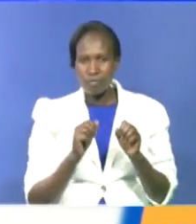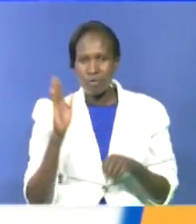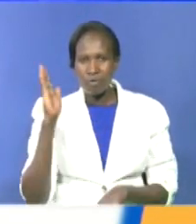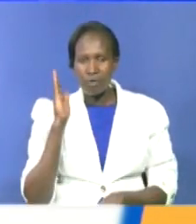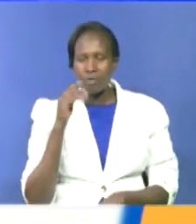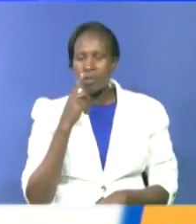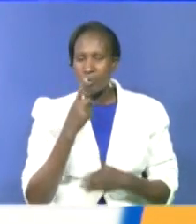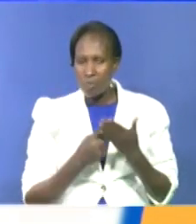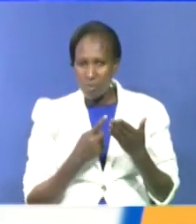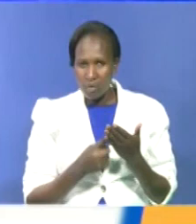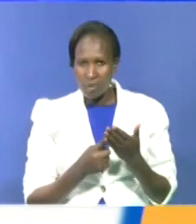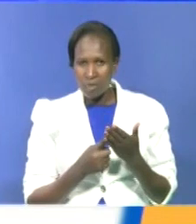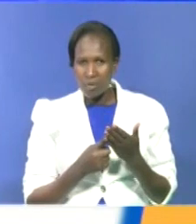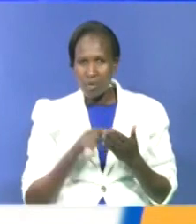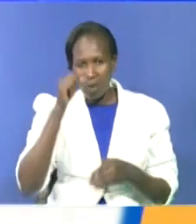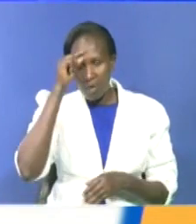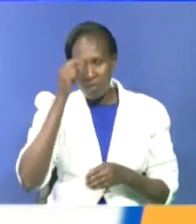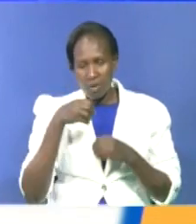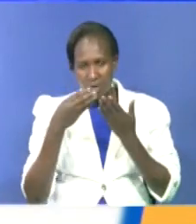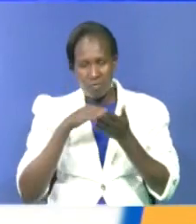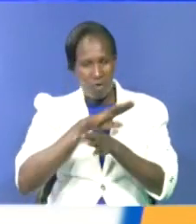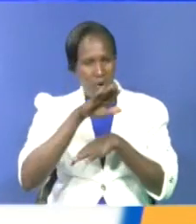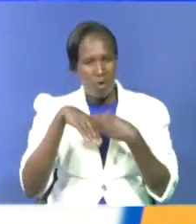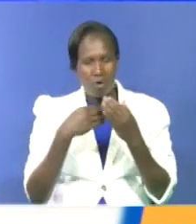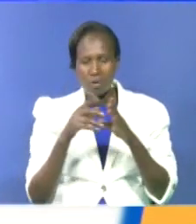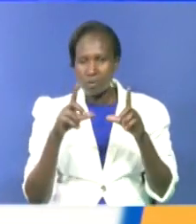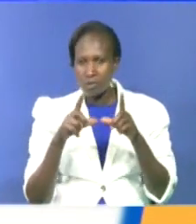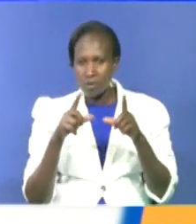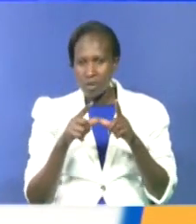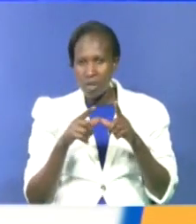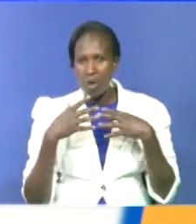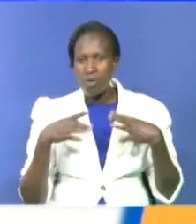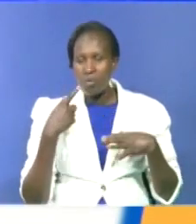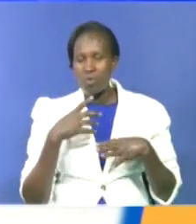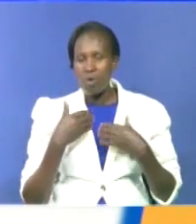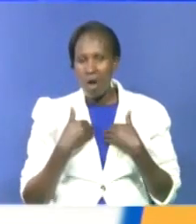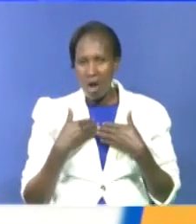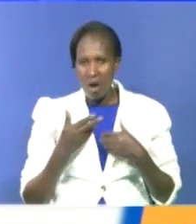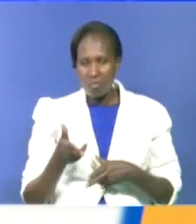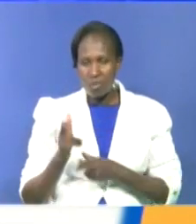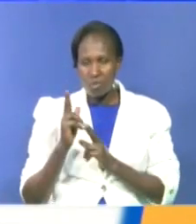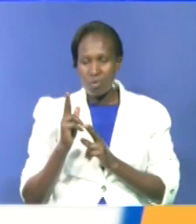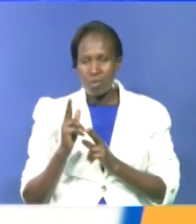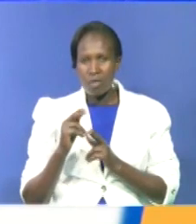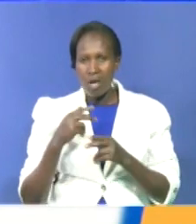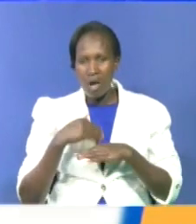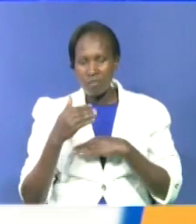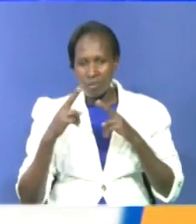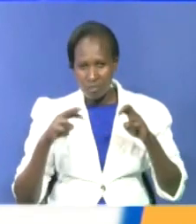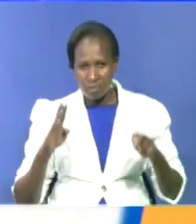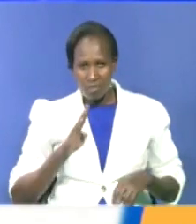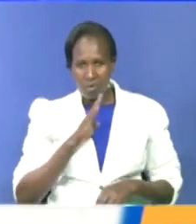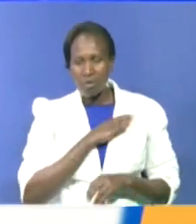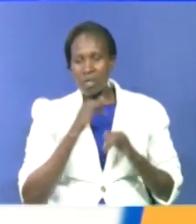anasema serikali itatoa leseni zote zilizokabidhiwa raia wanaomiliki bunduki na watakabidhiwa baada ya ukaguzi wa bodi